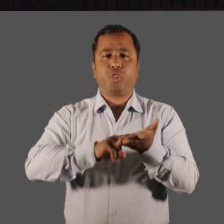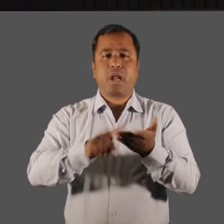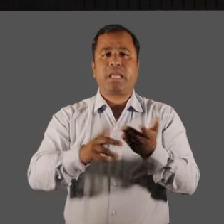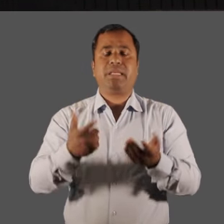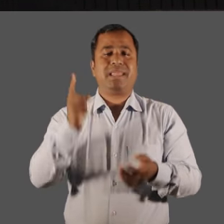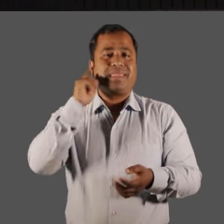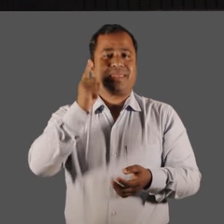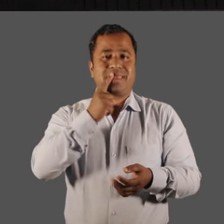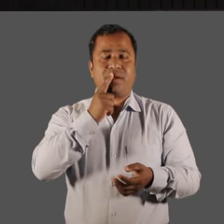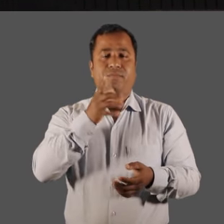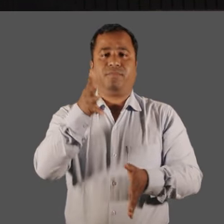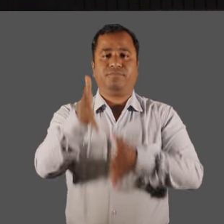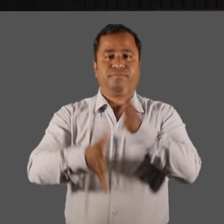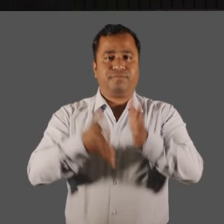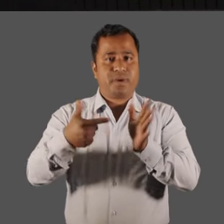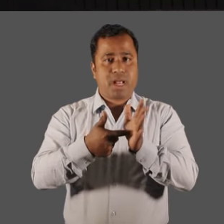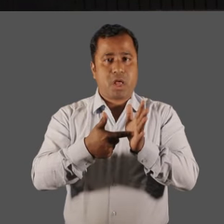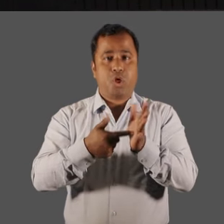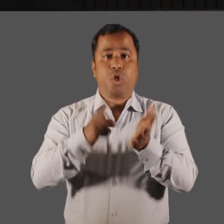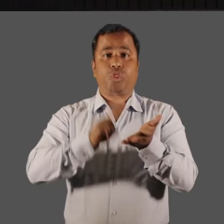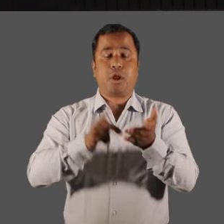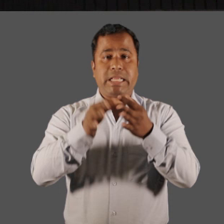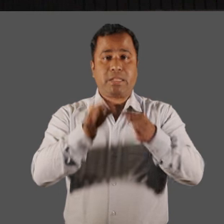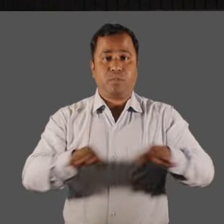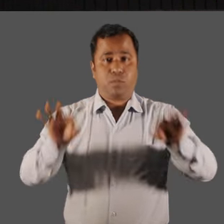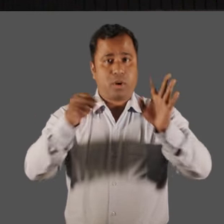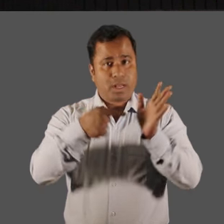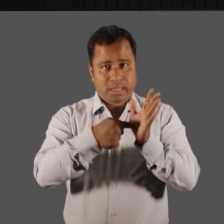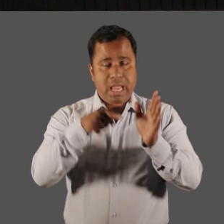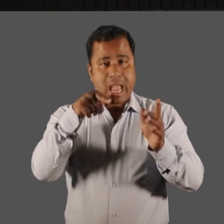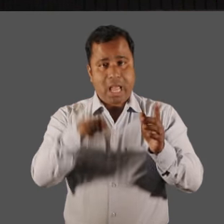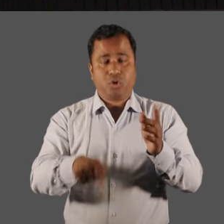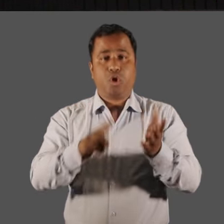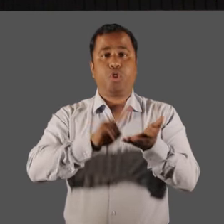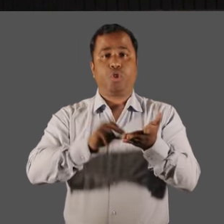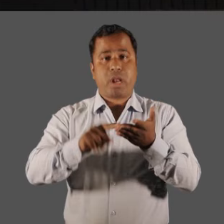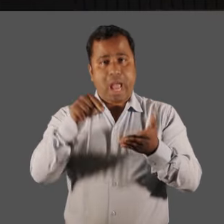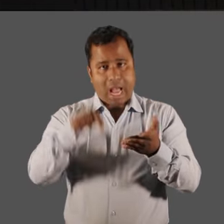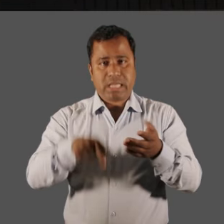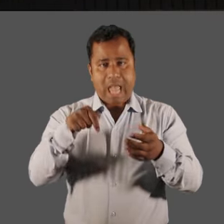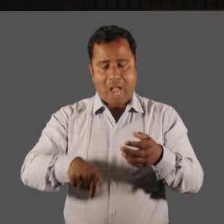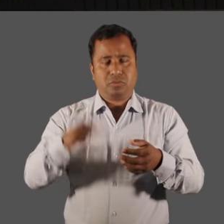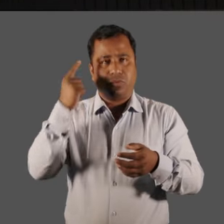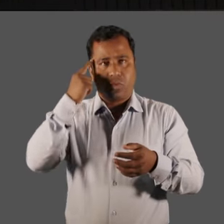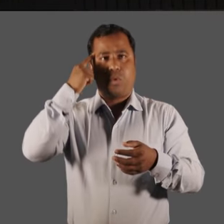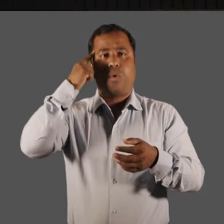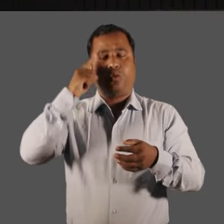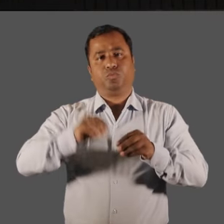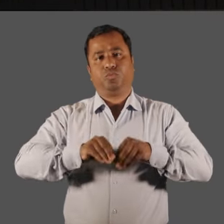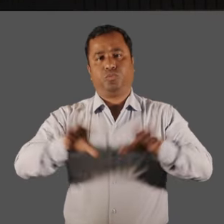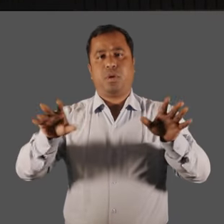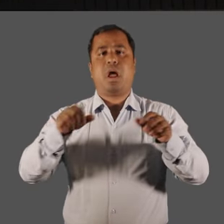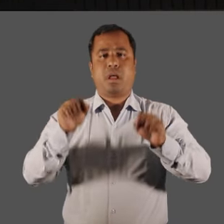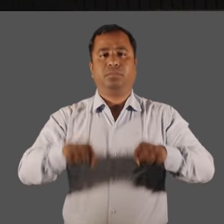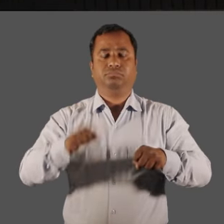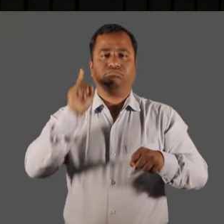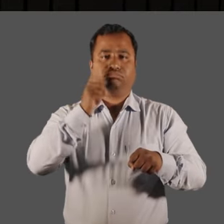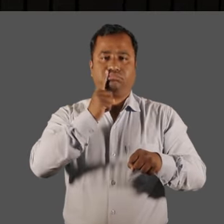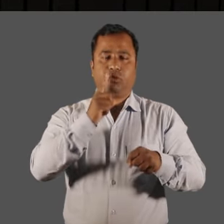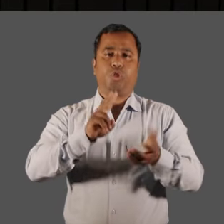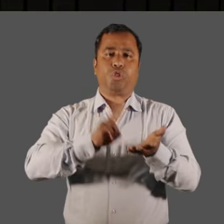প্রতিবন্ধী মানুষ যেই ভাষাটা ব্যবহার করছে বা তাদের জন্যই যেই ভাষা তাদের প্রয়োজন আছে, এটা এখন কিন্তু আসলে অনেক জায়গায় প্রচলিত